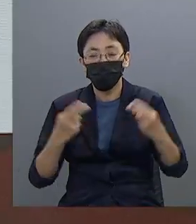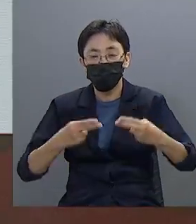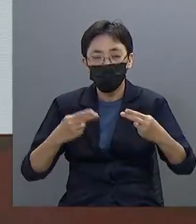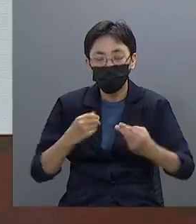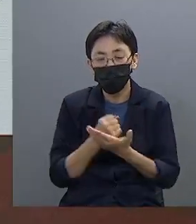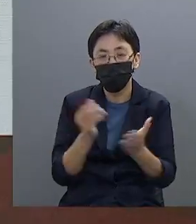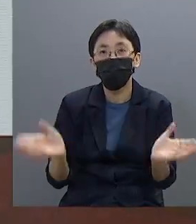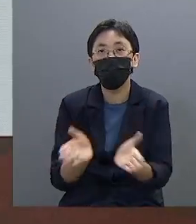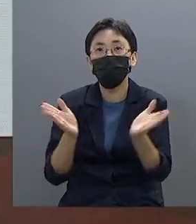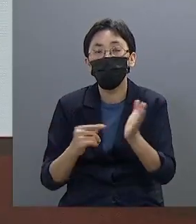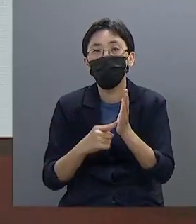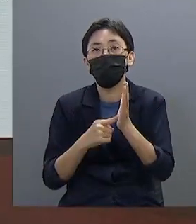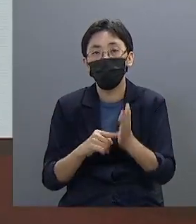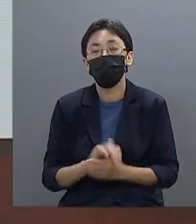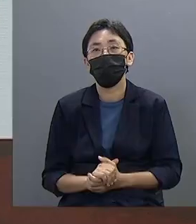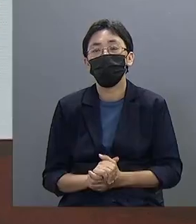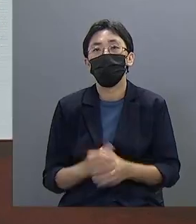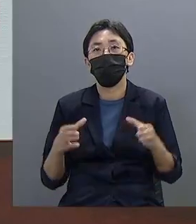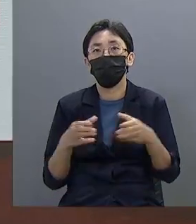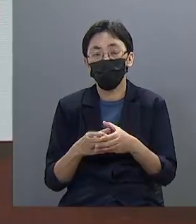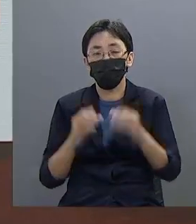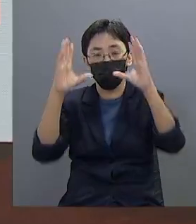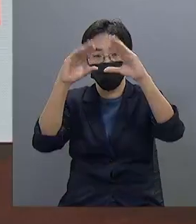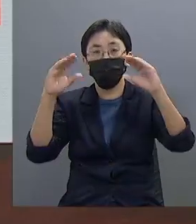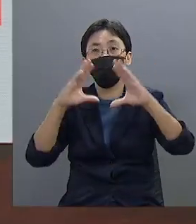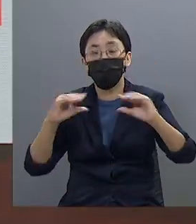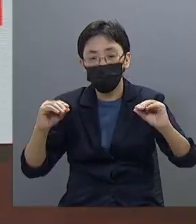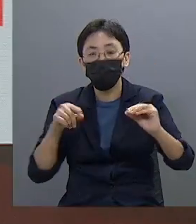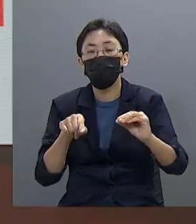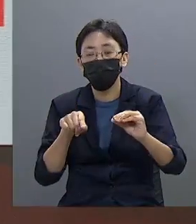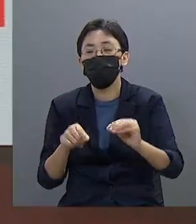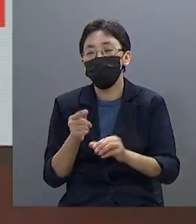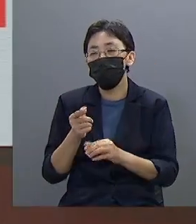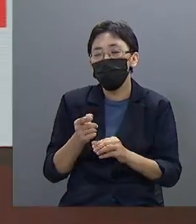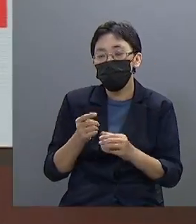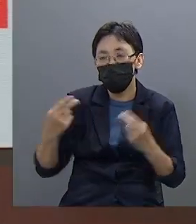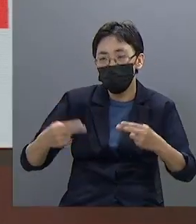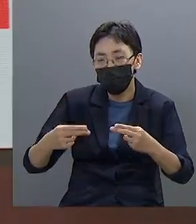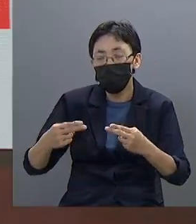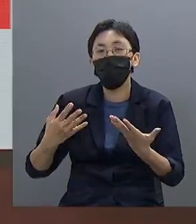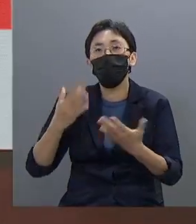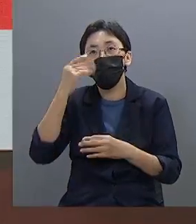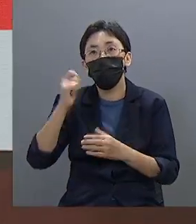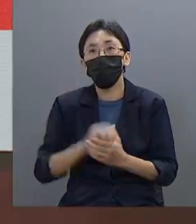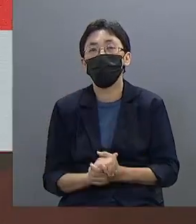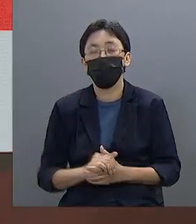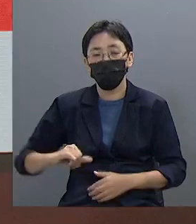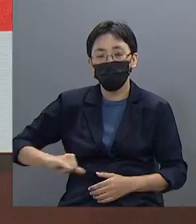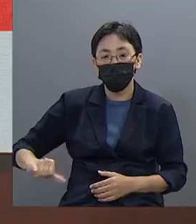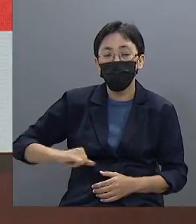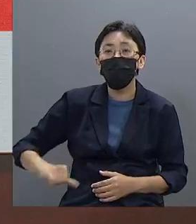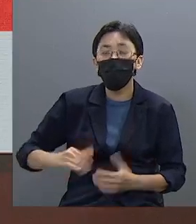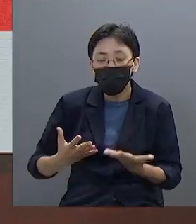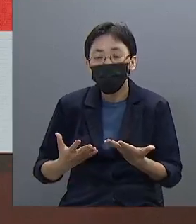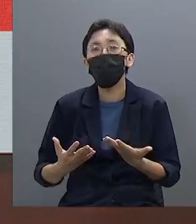ะเช่นกลุ่มเฮซบอลเลาะห์ในเลบานอนเพื่อใช้โจมตีอิสราเอลหรือว่าฮูตีในเยเมนเพื่อใช้ต่อกรกับกลุ่มที่ซาอุ